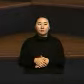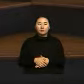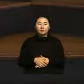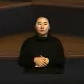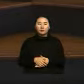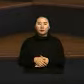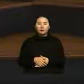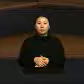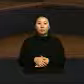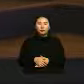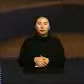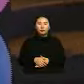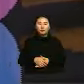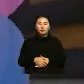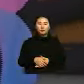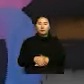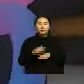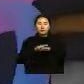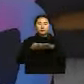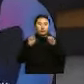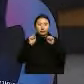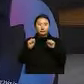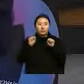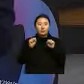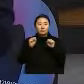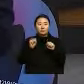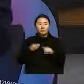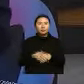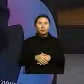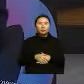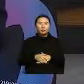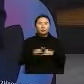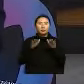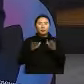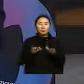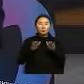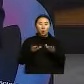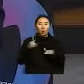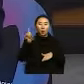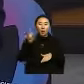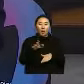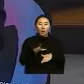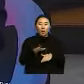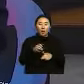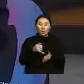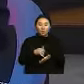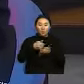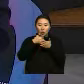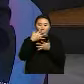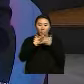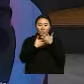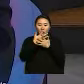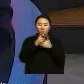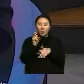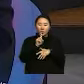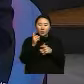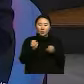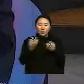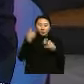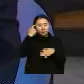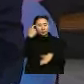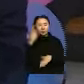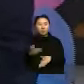모시고 들어보도록 하겠습니다. 네, 안녕하세요. 안녕하세요. 네. 이번 고양인권영화제가 어떤 행사인지